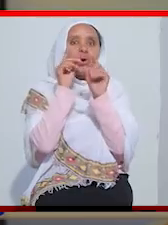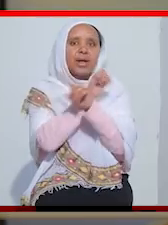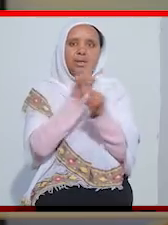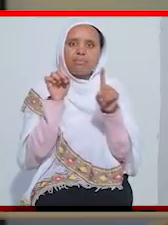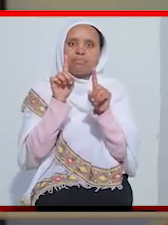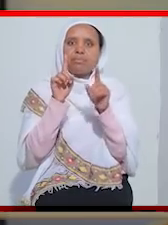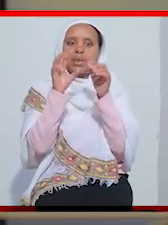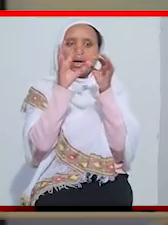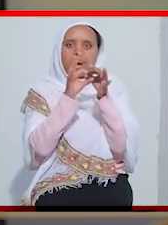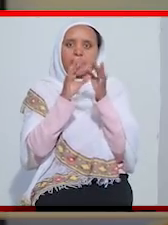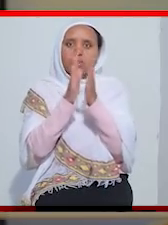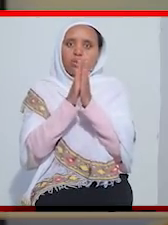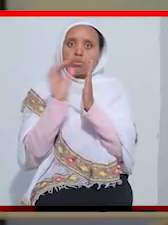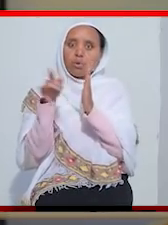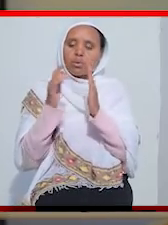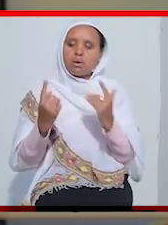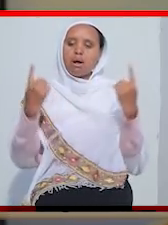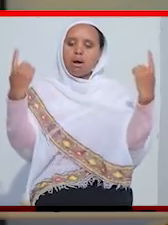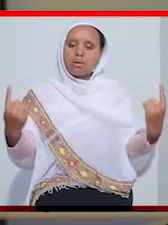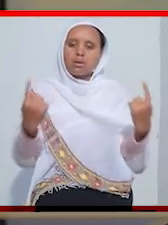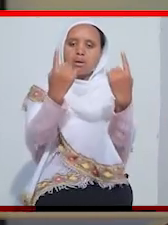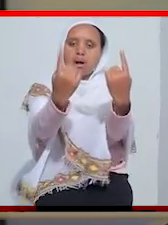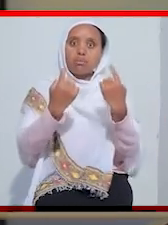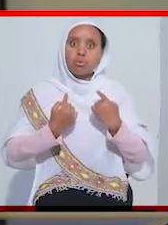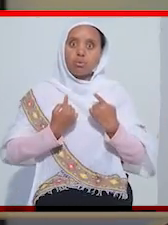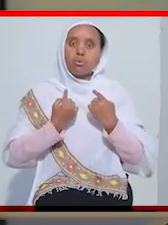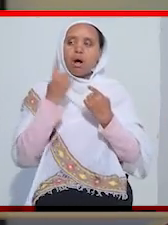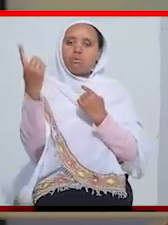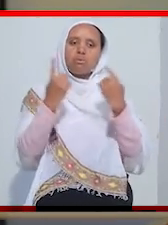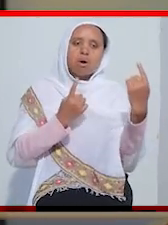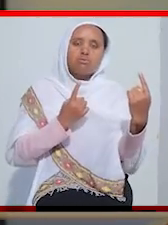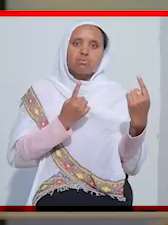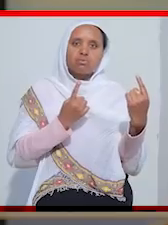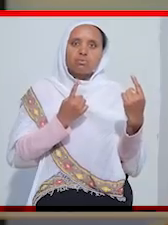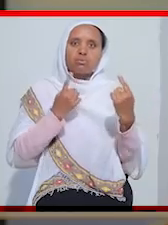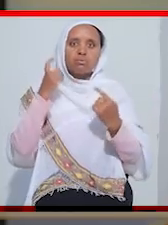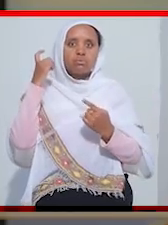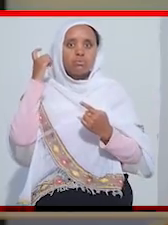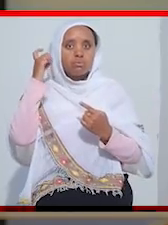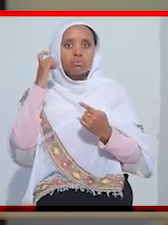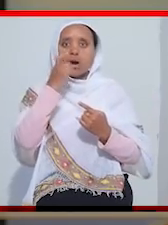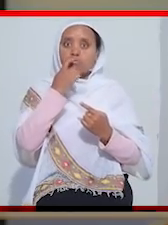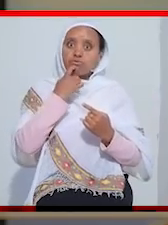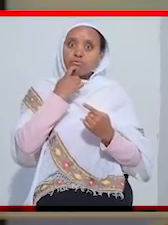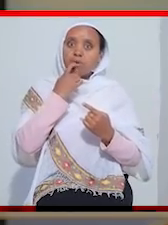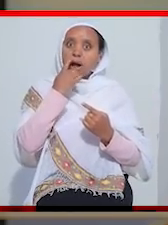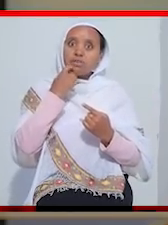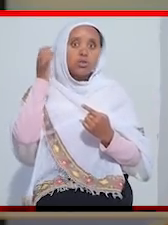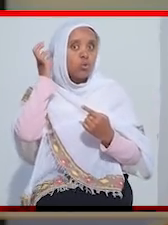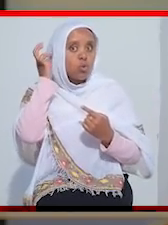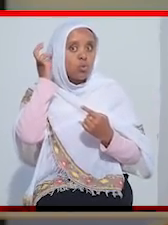ነው ሁለት ሶስት ሆኖ በወሬ አይደለም፣ የማኅበር ጸሎትም ቢሆን ራቅ ብሎ የሚጸልየው አንዱ ከአንዱ